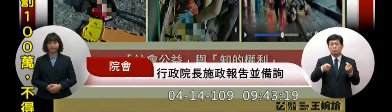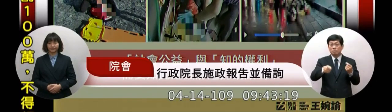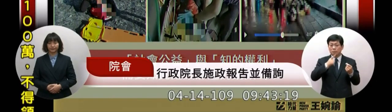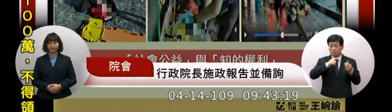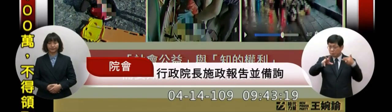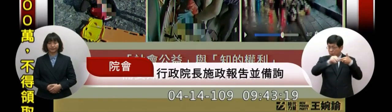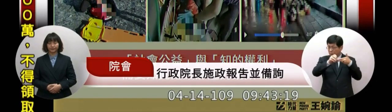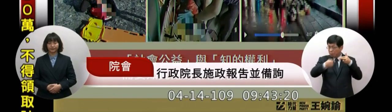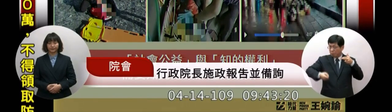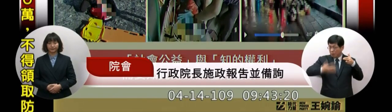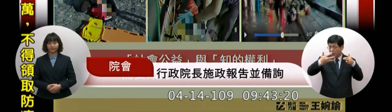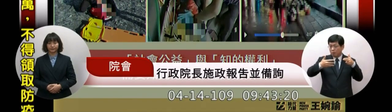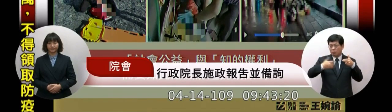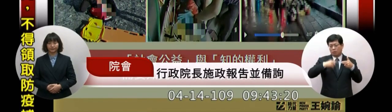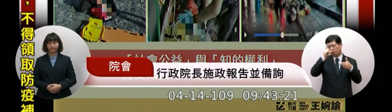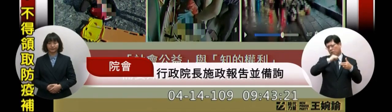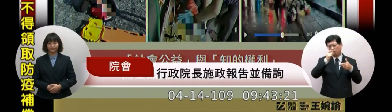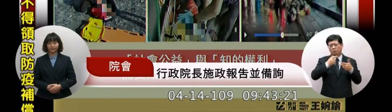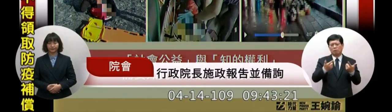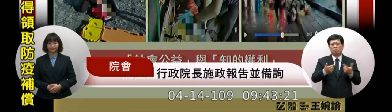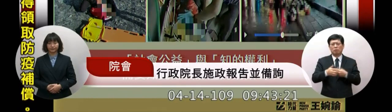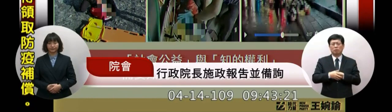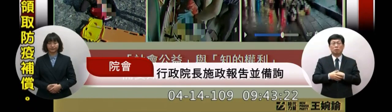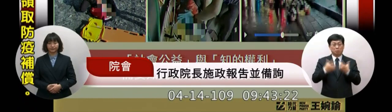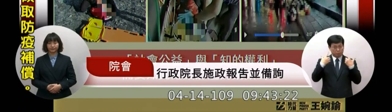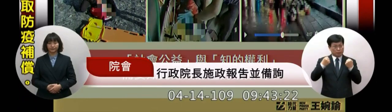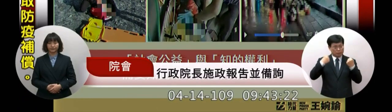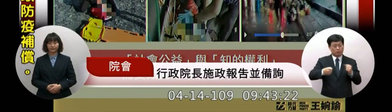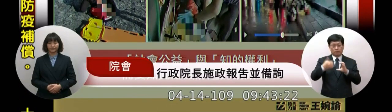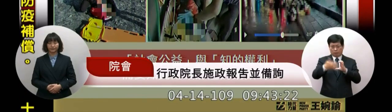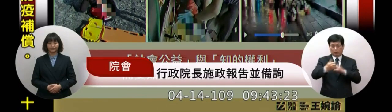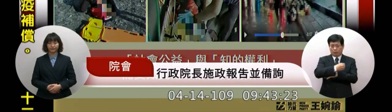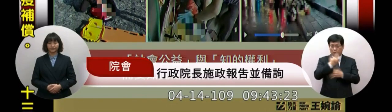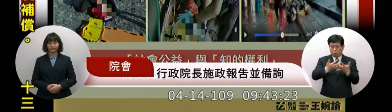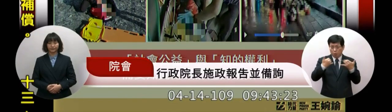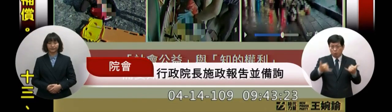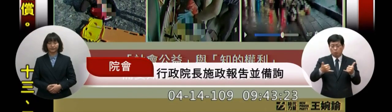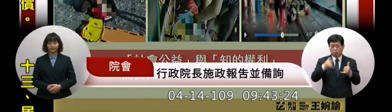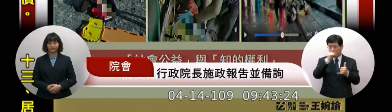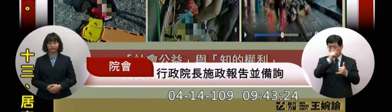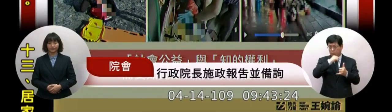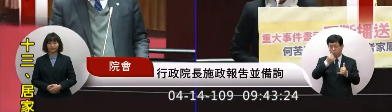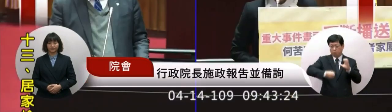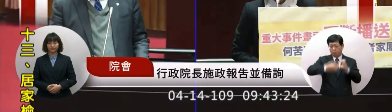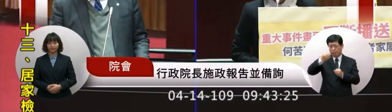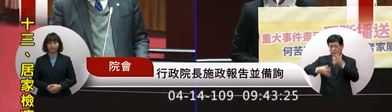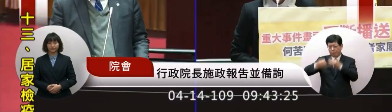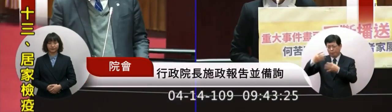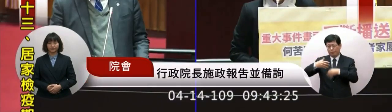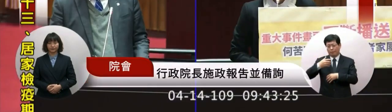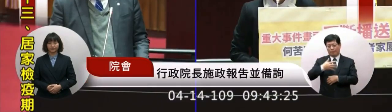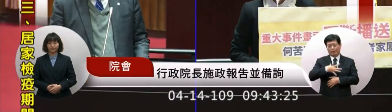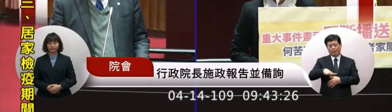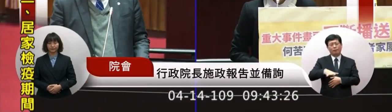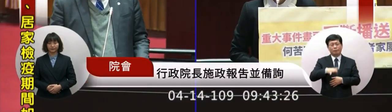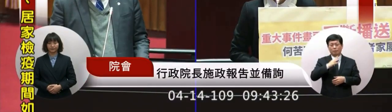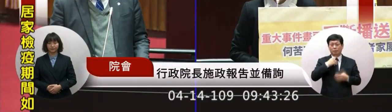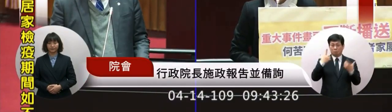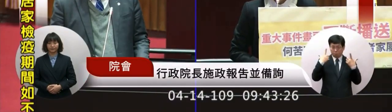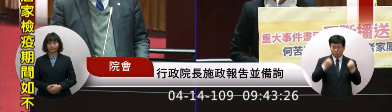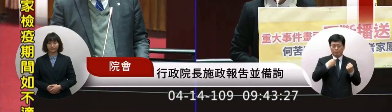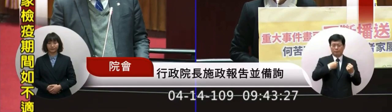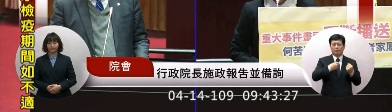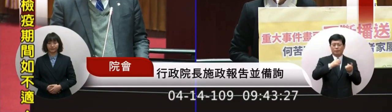个监视器的画面其实是不停的，监视器的画面其实也是在媒体上及网络上大量的不断的放送。我们清楚知道媒体其实